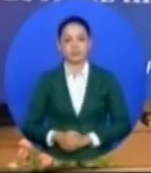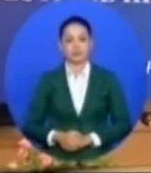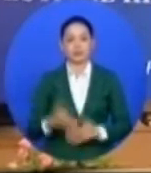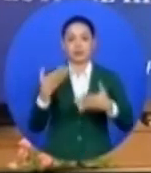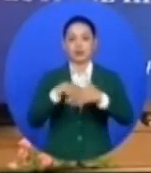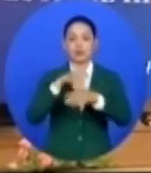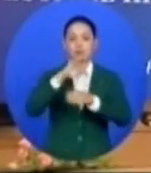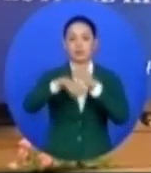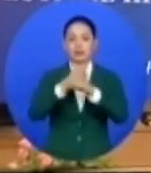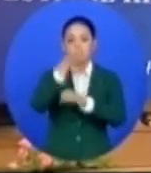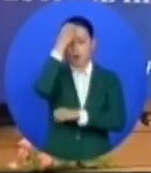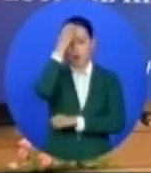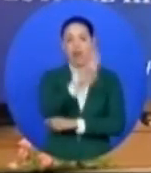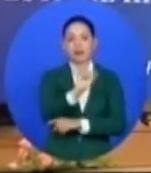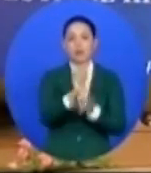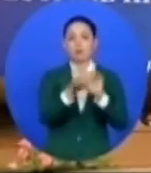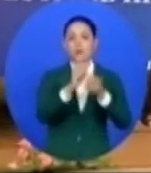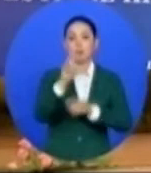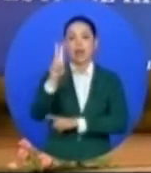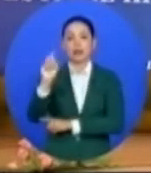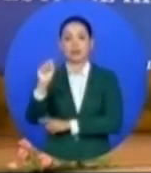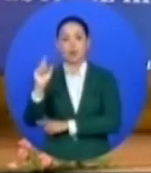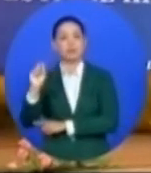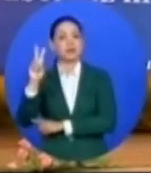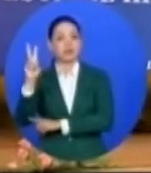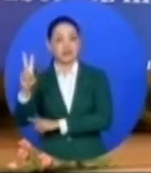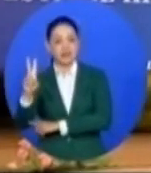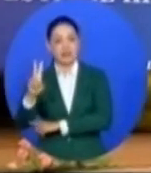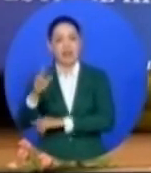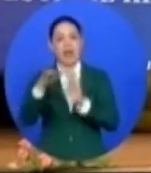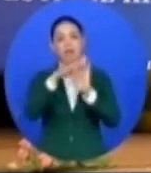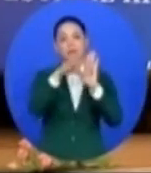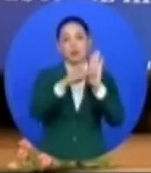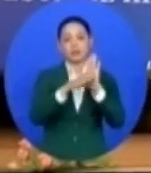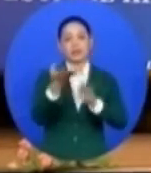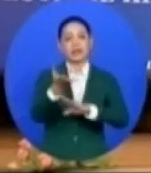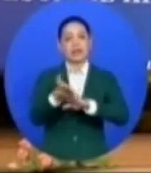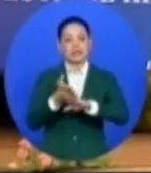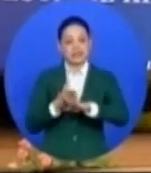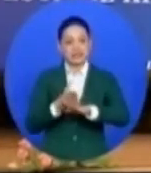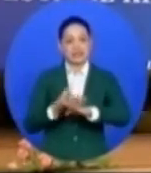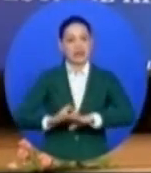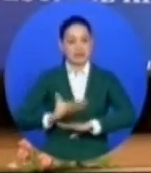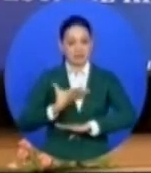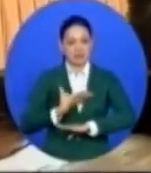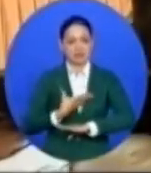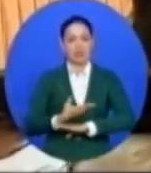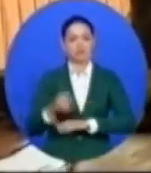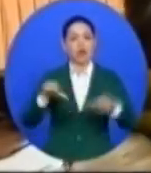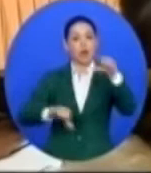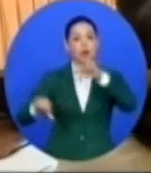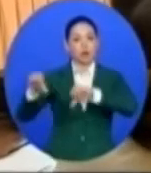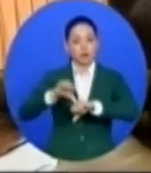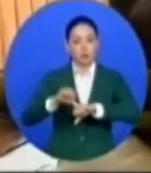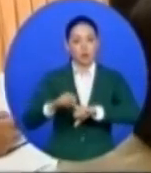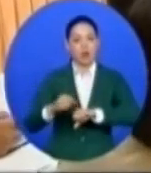Trong năm học 2011-2012, giáo trình kỹ năng sống Life Skills và giáo trình bằng hình ảnh Skycare, khoa học sống động trong mắt em của môn tự